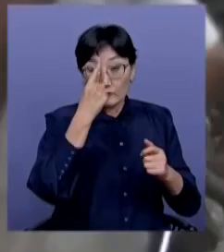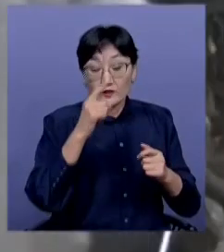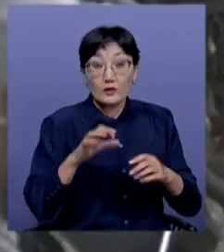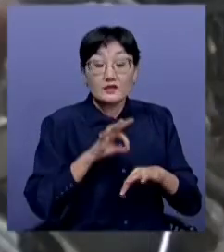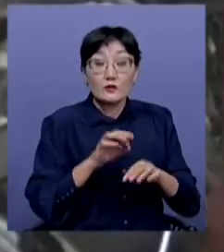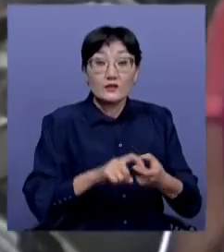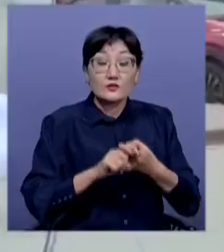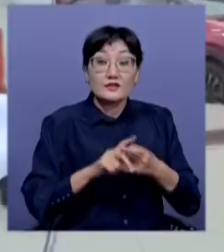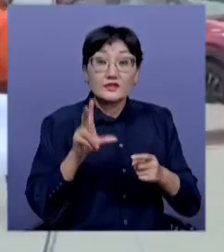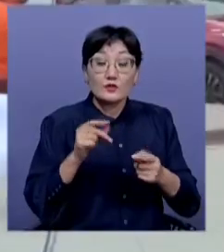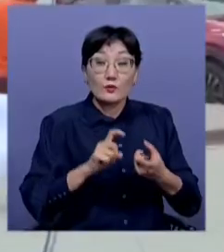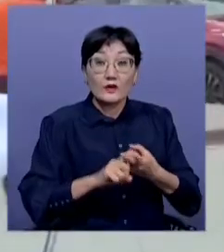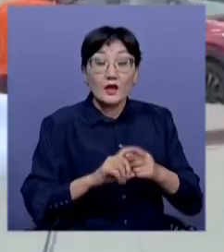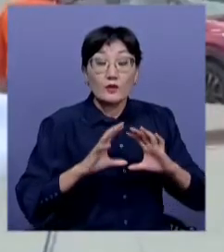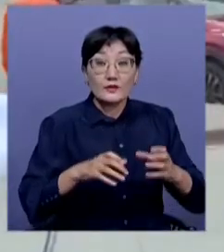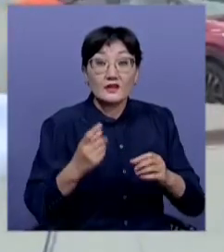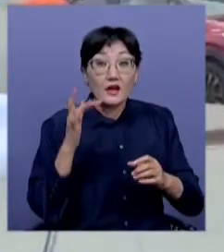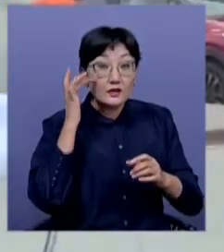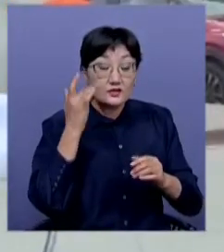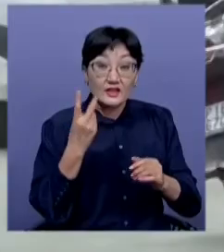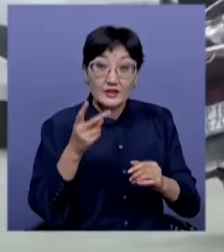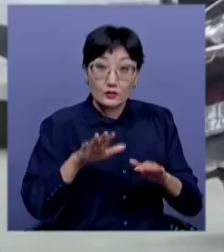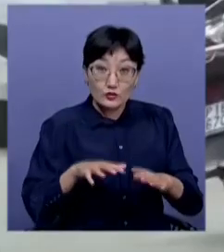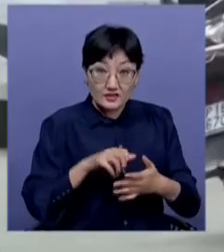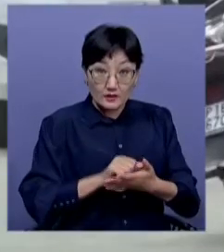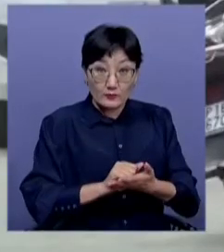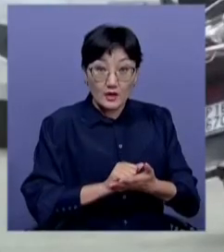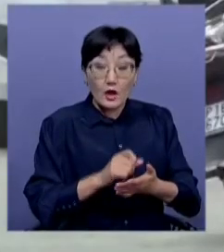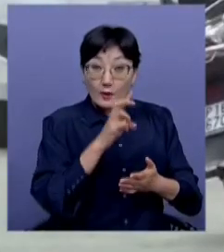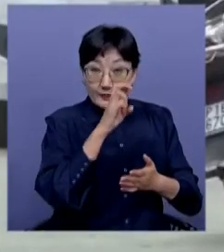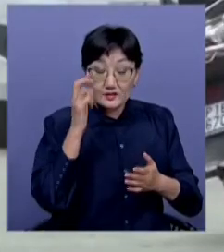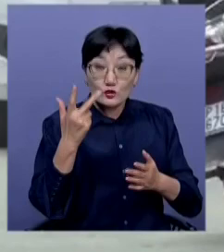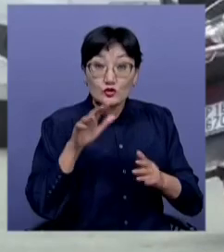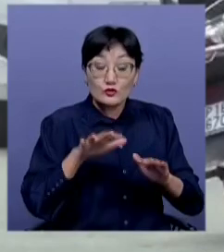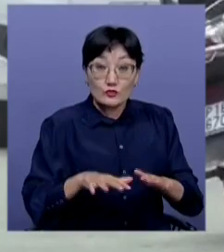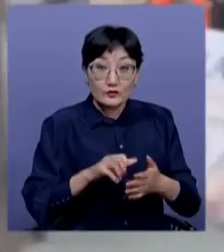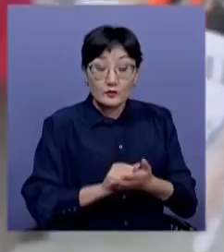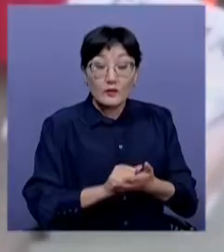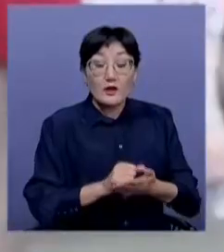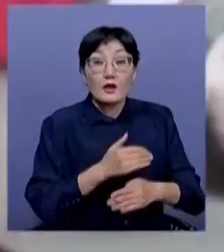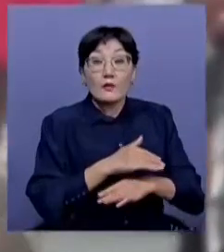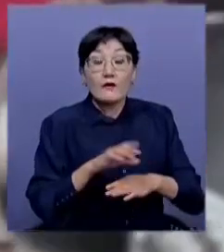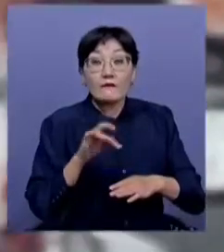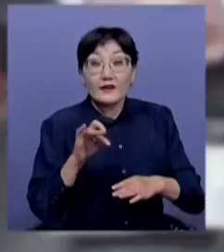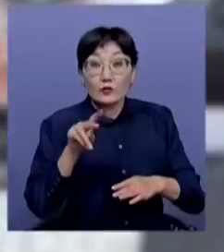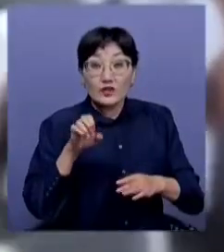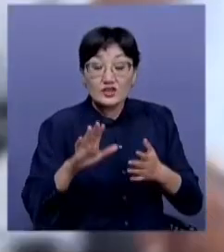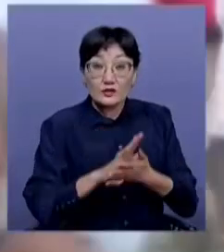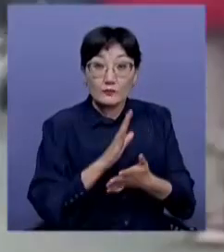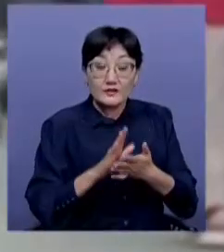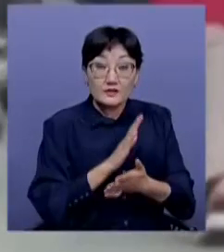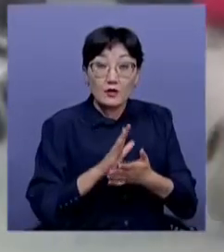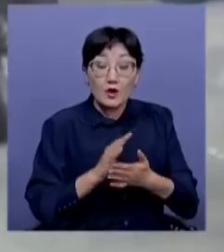вирус жұқтырғандар саны бойынша әлемде ақштан кейін екінші орында тұр. Бразилия үшінші орында. Шетелдік Virology журналы